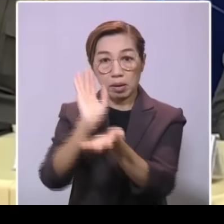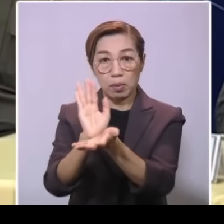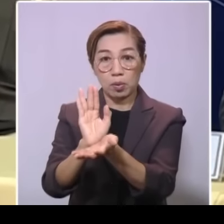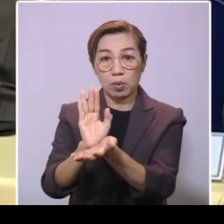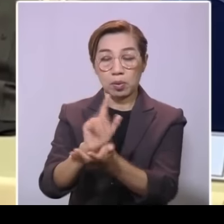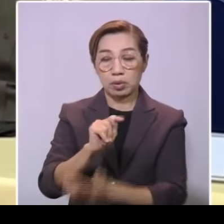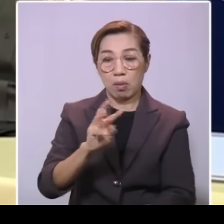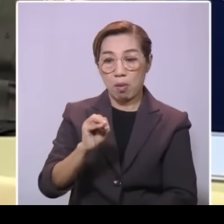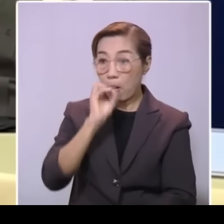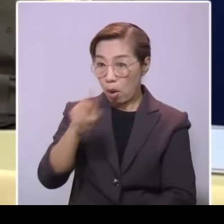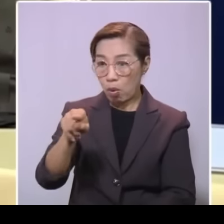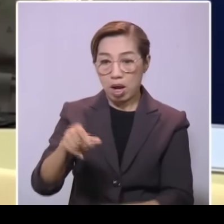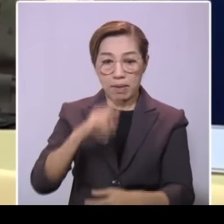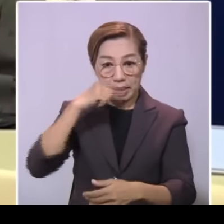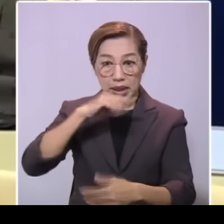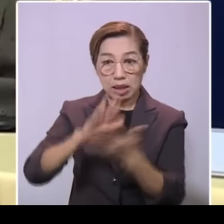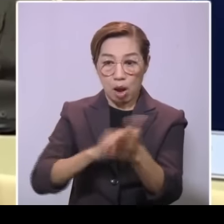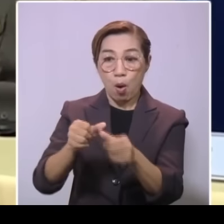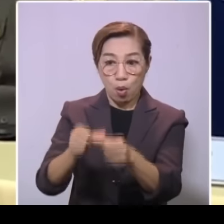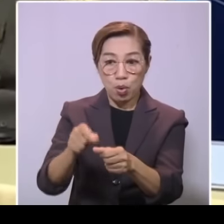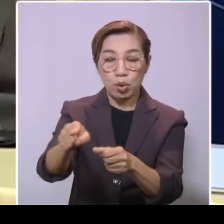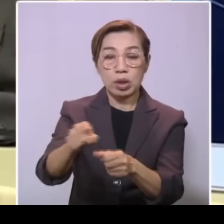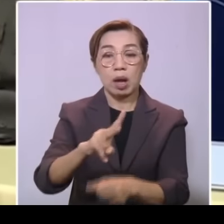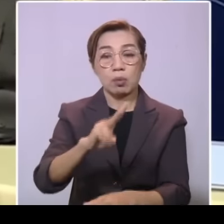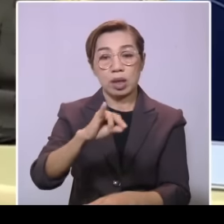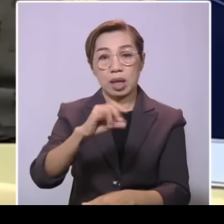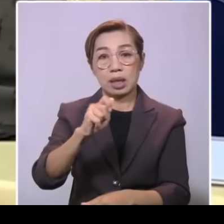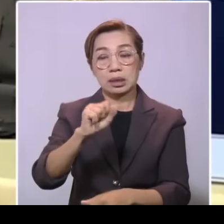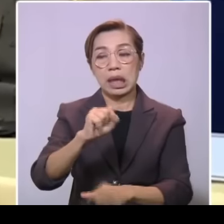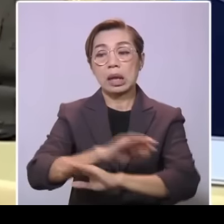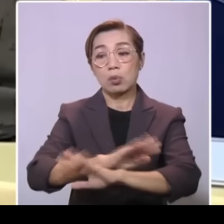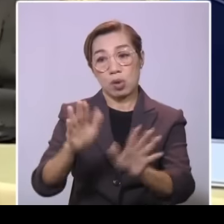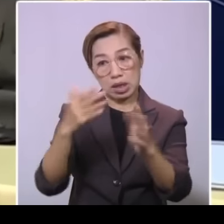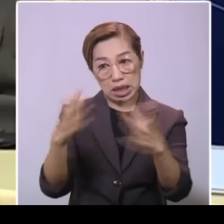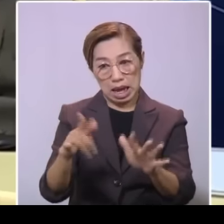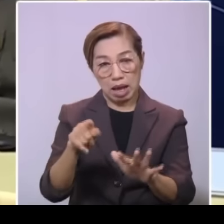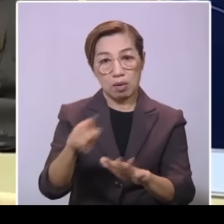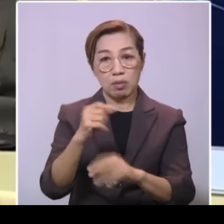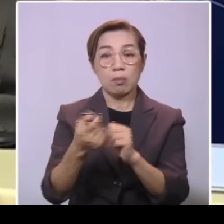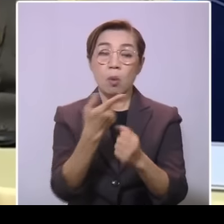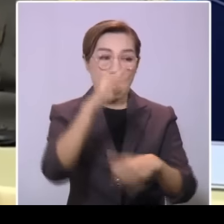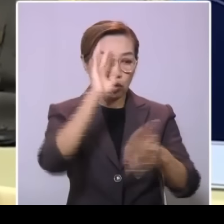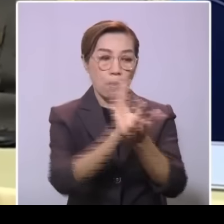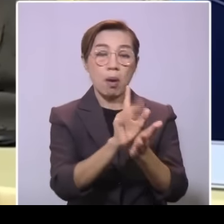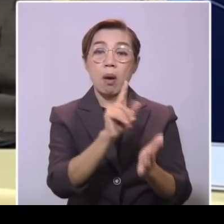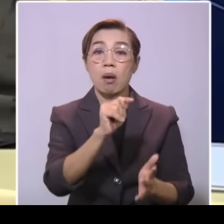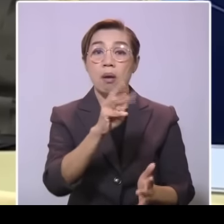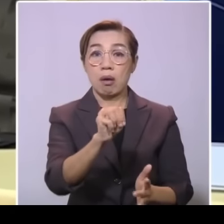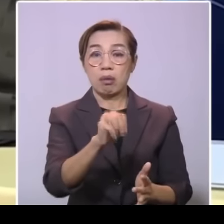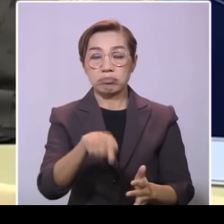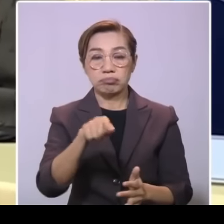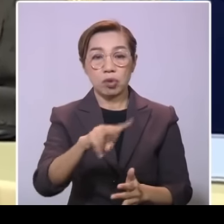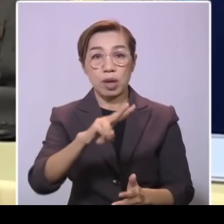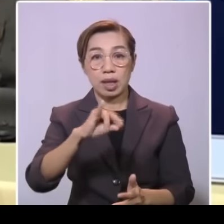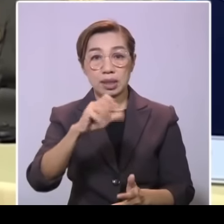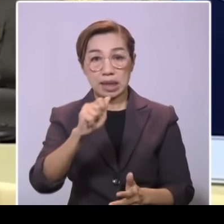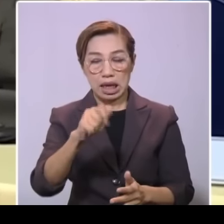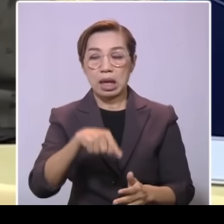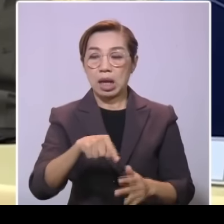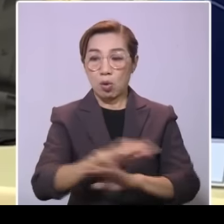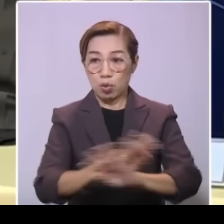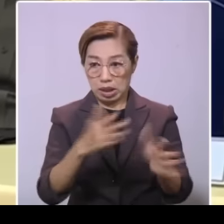ว่าสิทธิ์ในการอยู่ได้จากของคุณได้หมดแล้วนะครับคือวีซ่าได้หมดแล้วก็ตม.ถอนแล้วพูดง่ายๆนะผมต้องแจ้งต